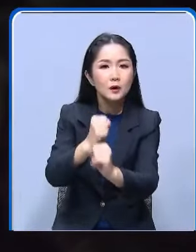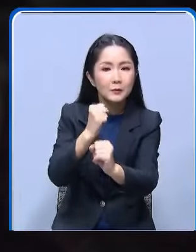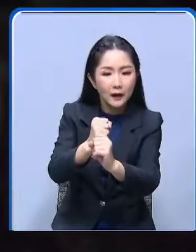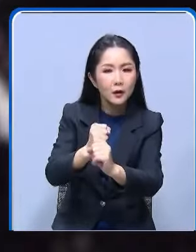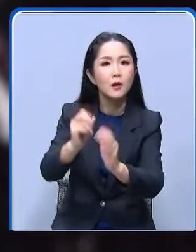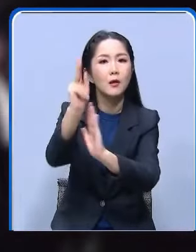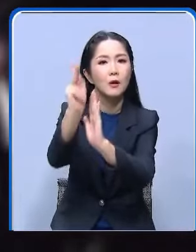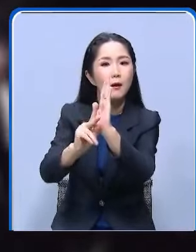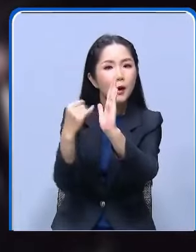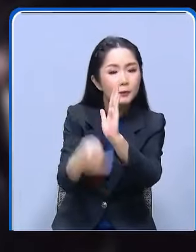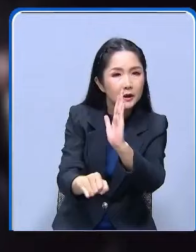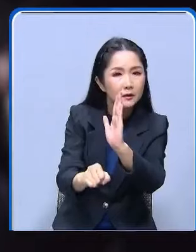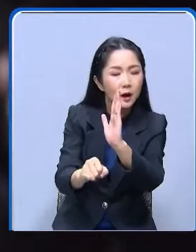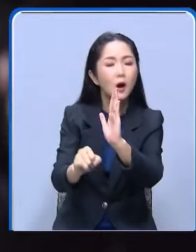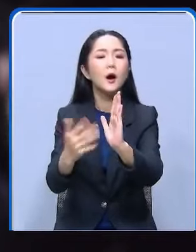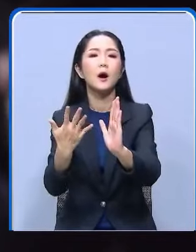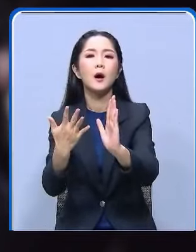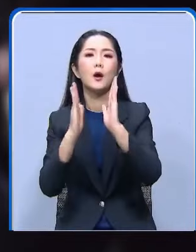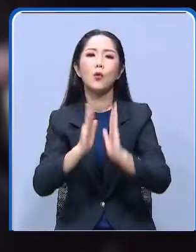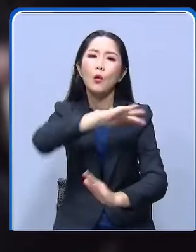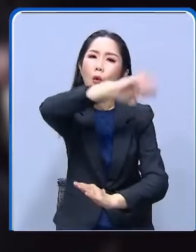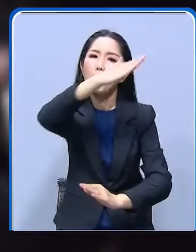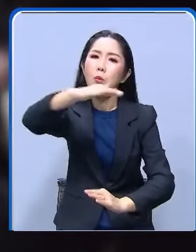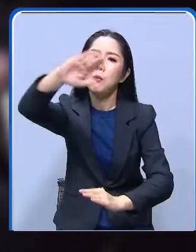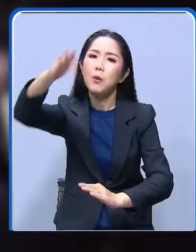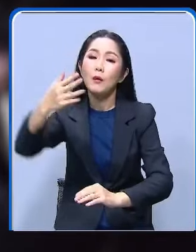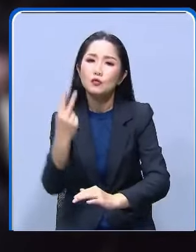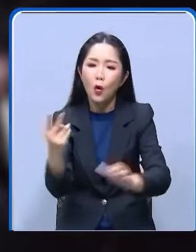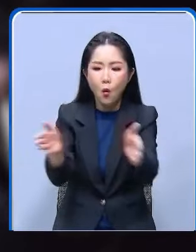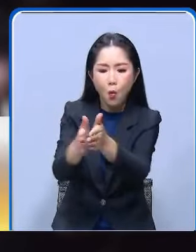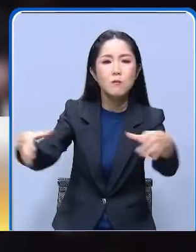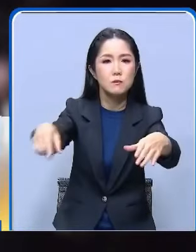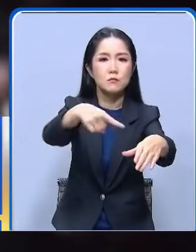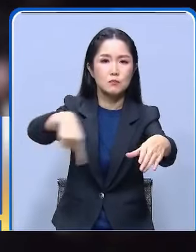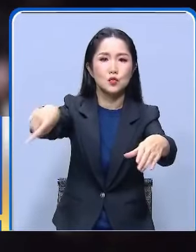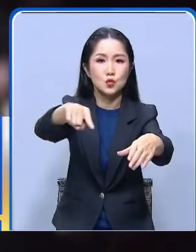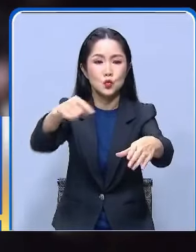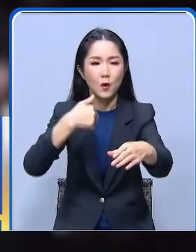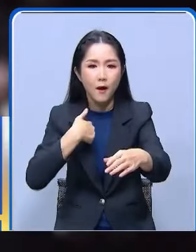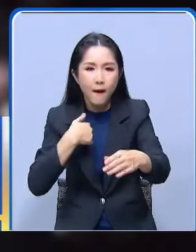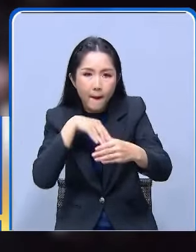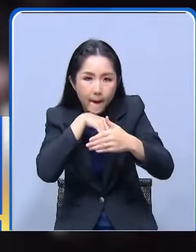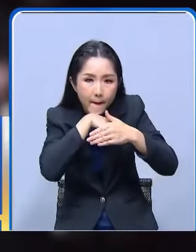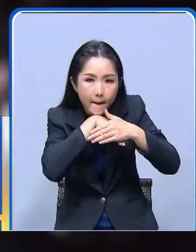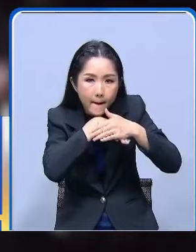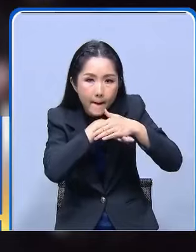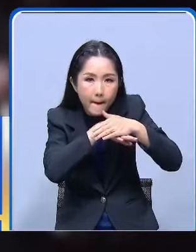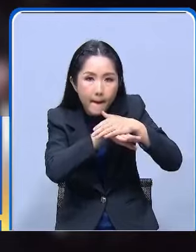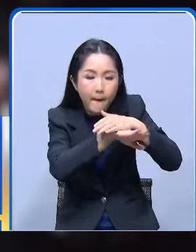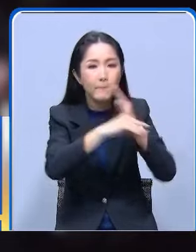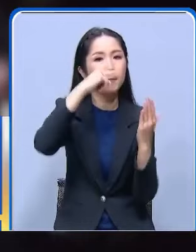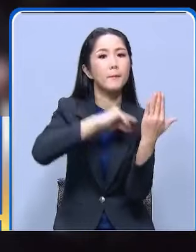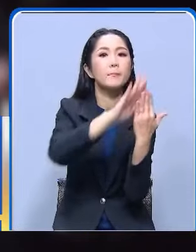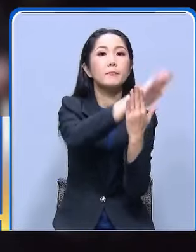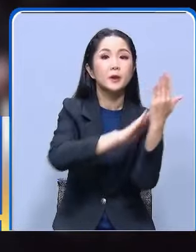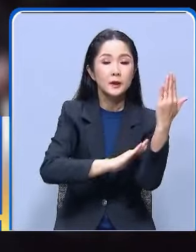ทยภูเขาอีก2คนด้วยเพราะว่ามีการลักลอบเข้าประเทศมาโดยทหารกองร้อยร421ลาดตระเวนตามแนวชายแดนไทยเมียนม